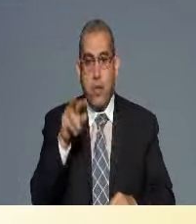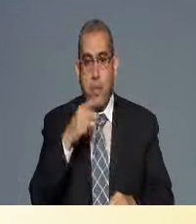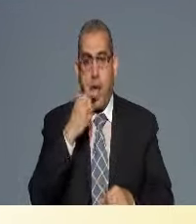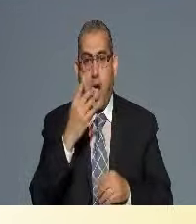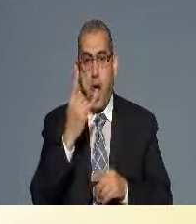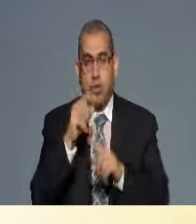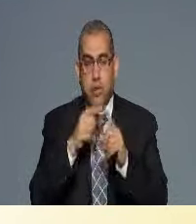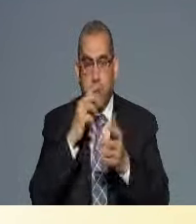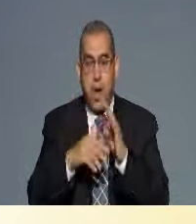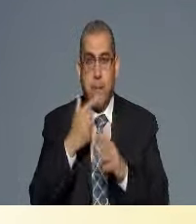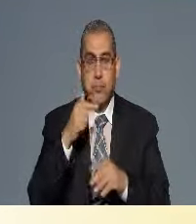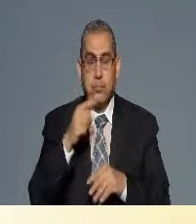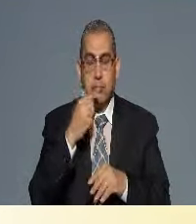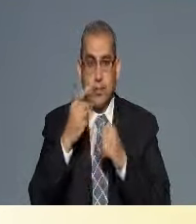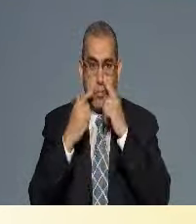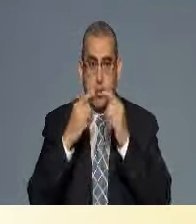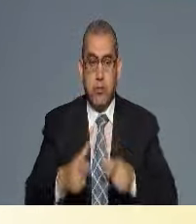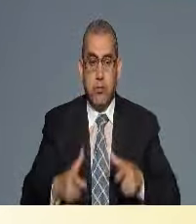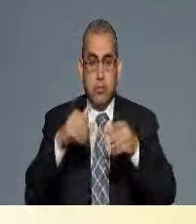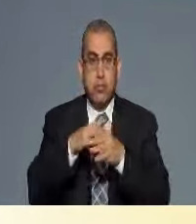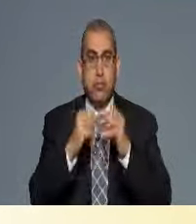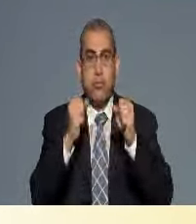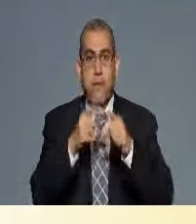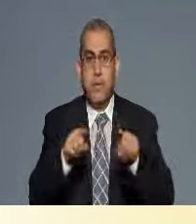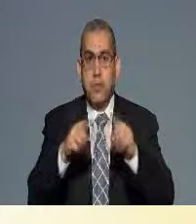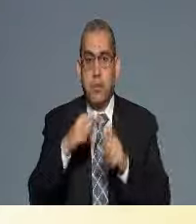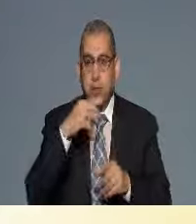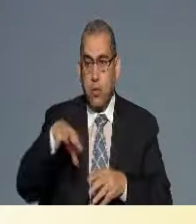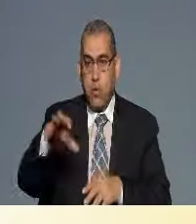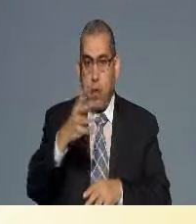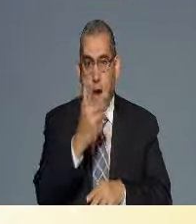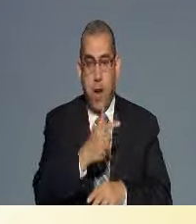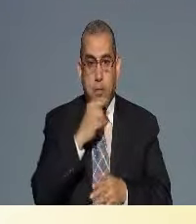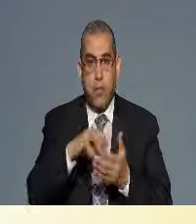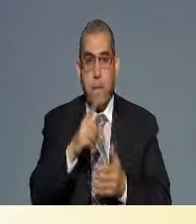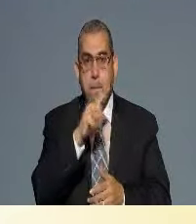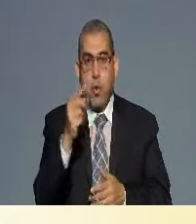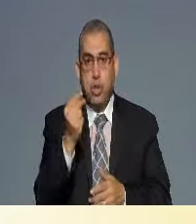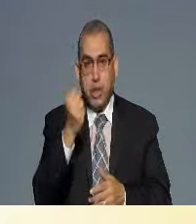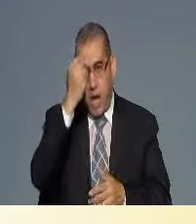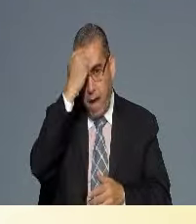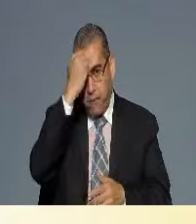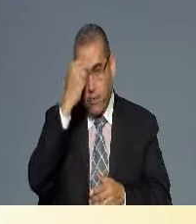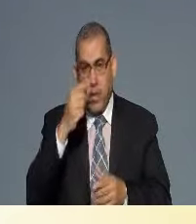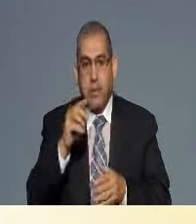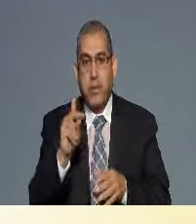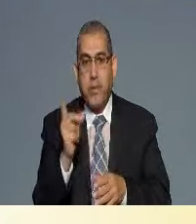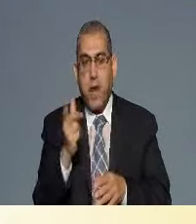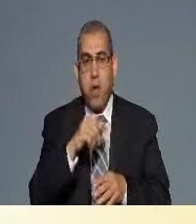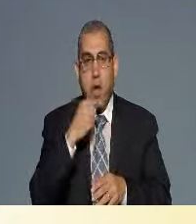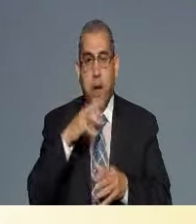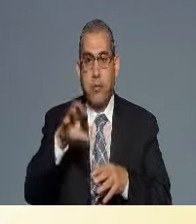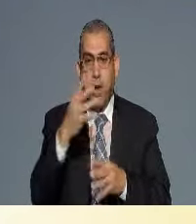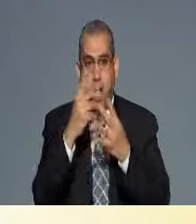اكبر سيادتك صوامع متصله، الاريا الواحده سيادتك بيبقى فيها 120 الف طن، 4 اريا